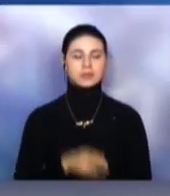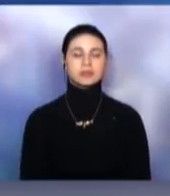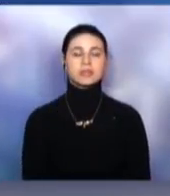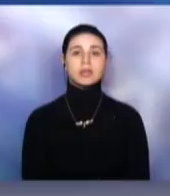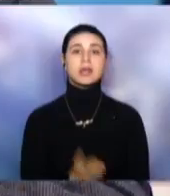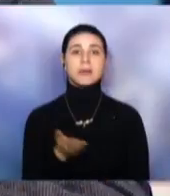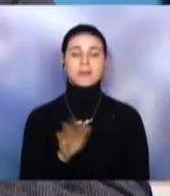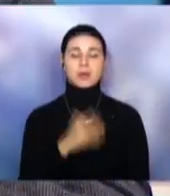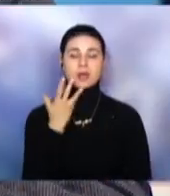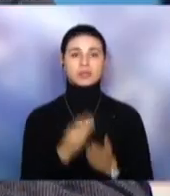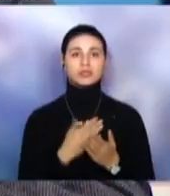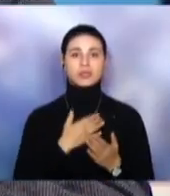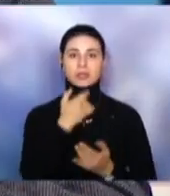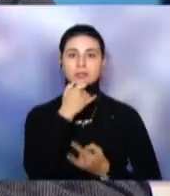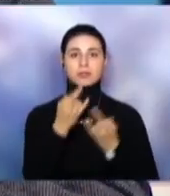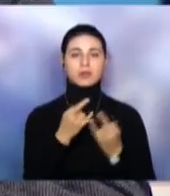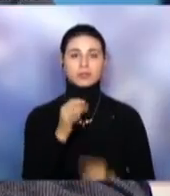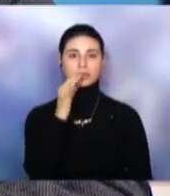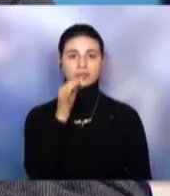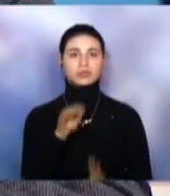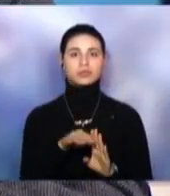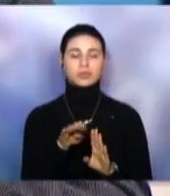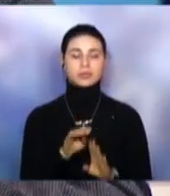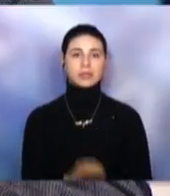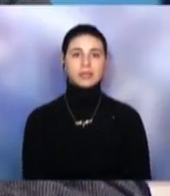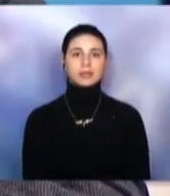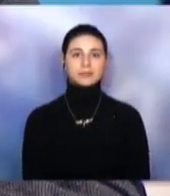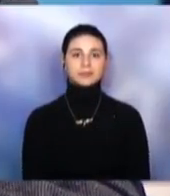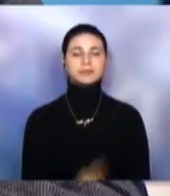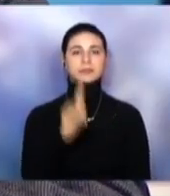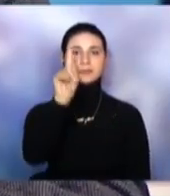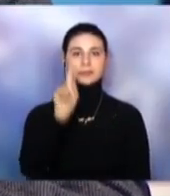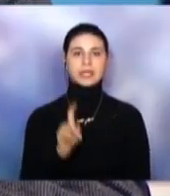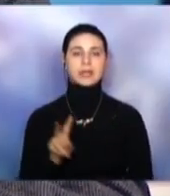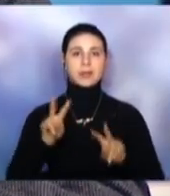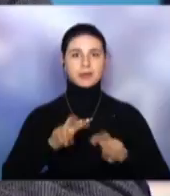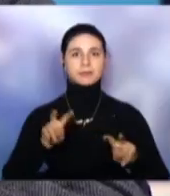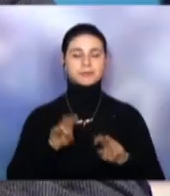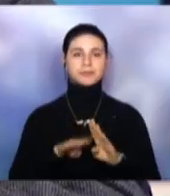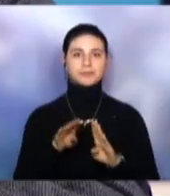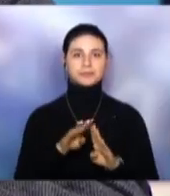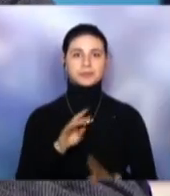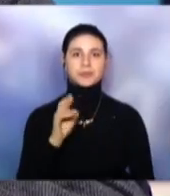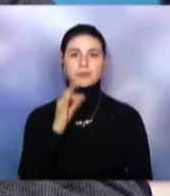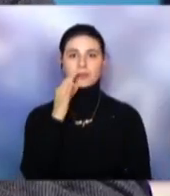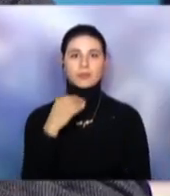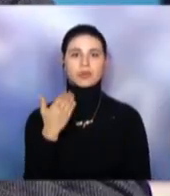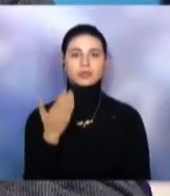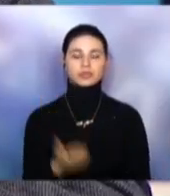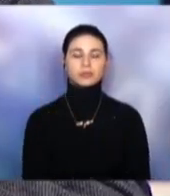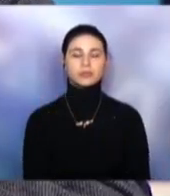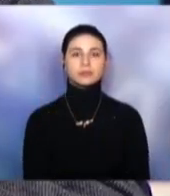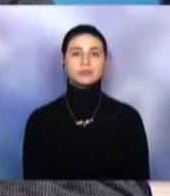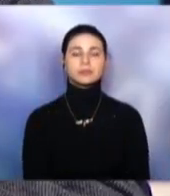ჩვენს მაყურებელს ურჩიოთ ხერხემლის გამოკვლევა პირველ რიგში და შემდგომ